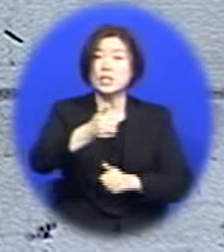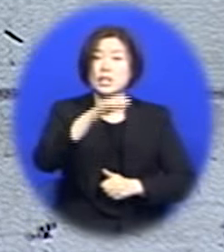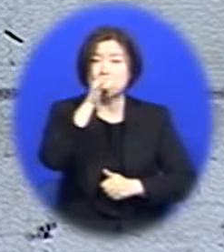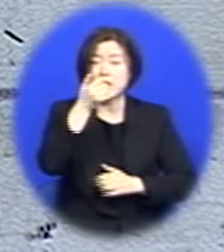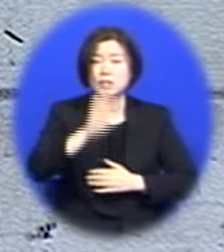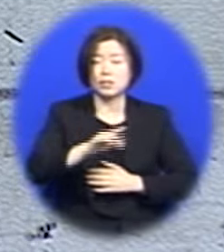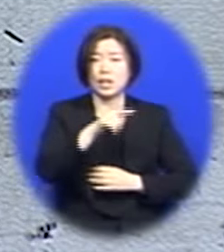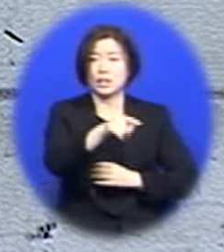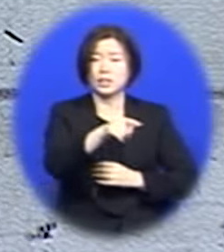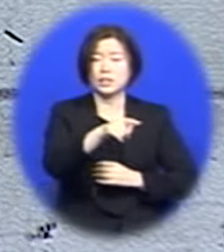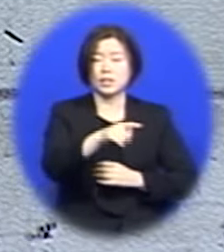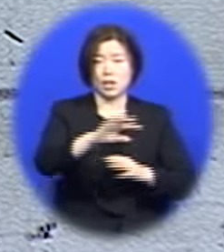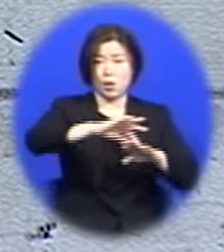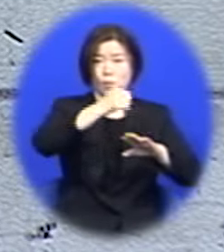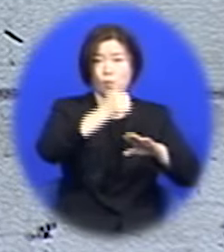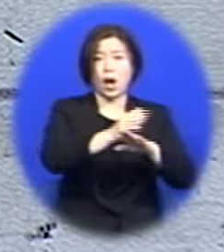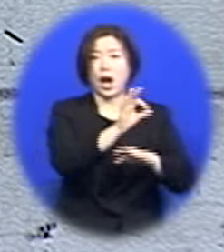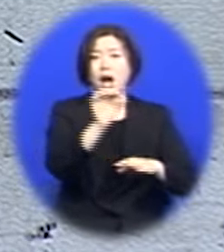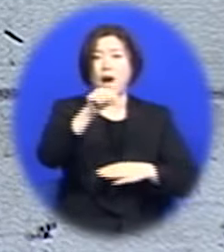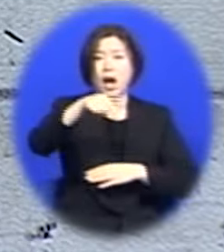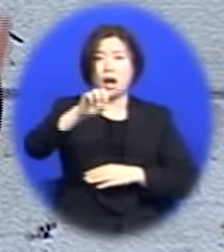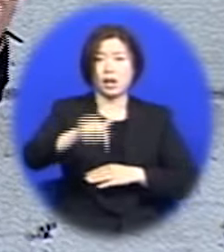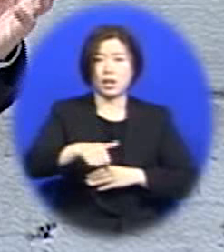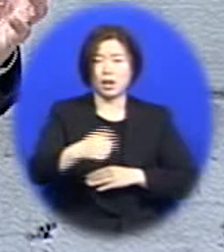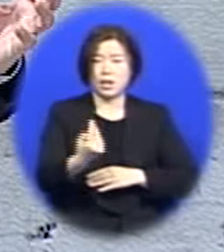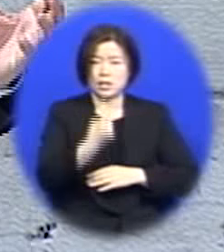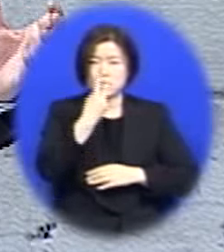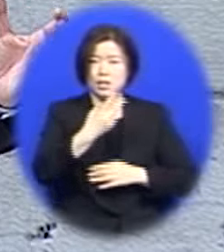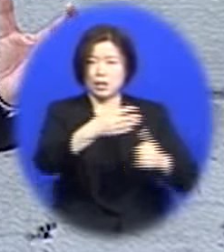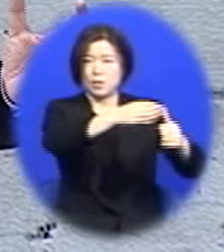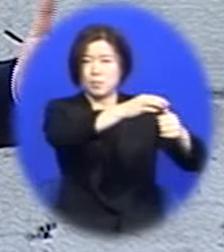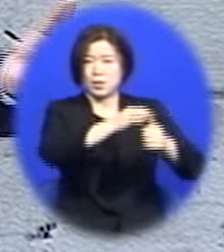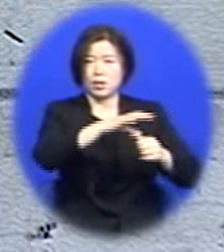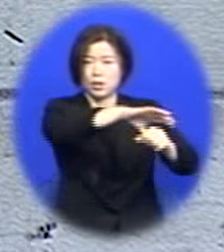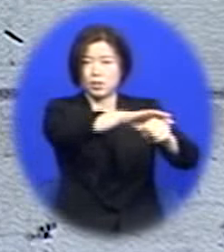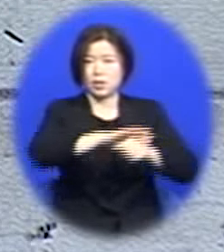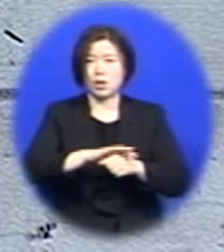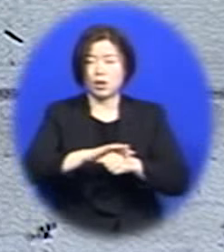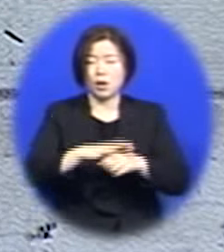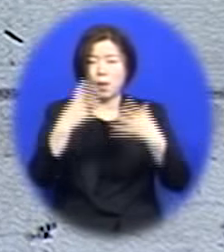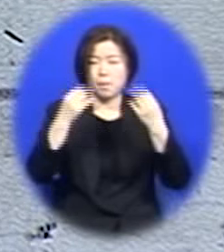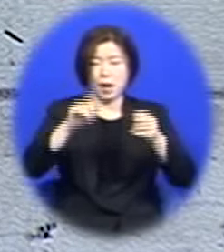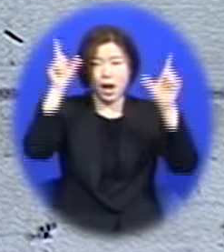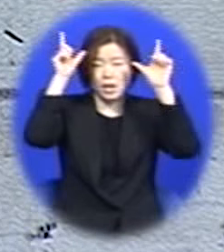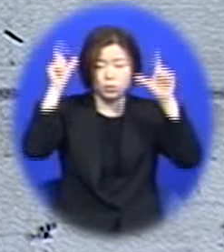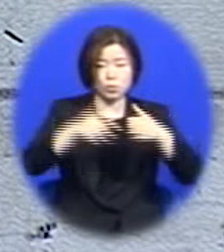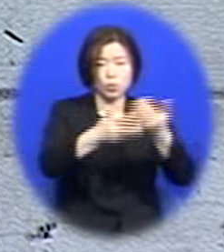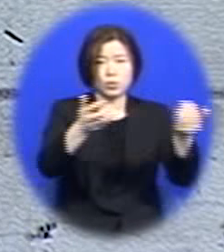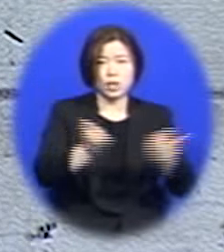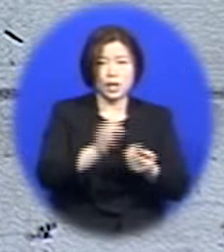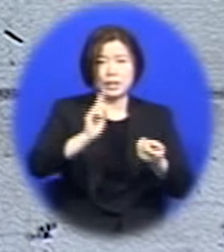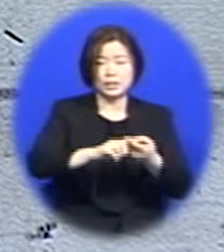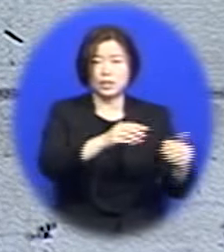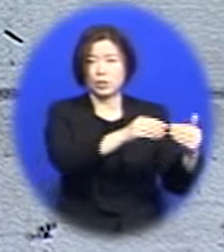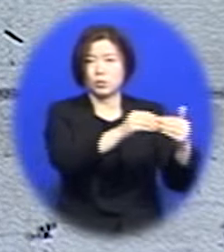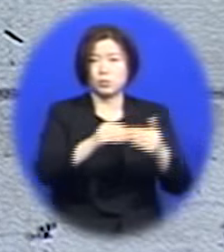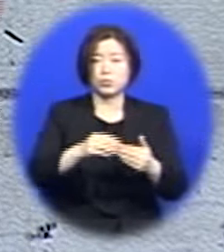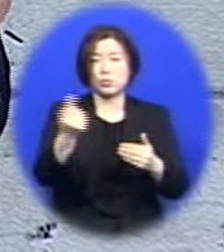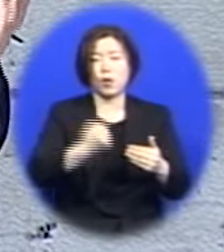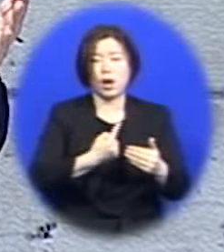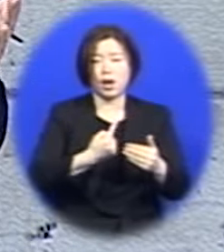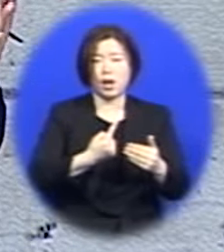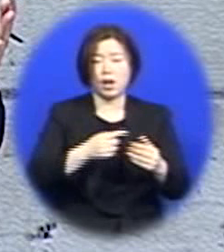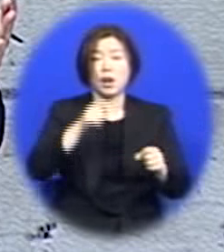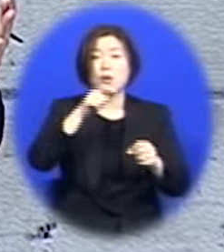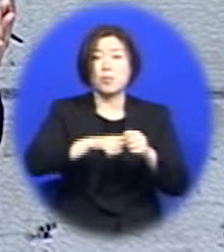아각은 생포해서 데려옵니다. 수많은 소떼와 양떼들 그냥 끌고 옵니다. 명분은 하나님께